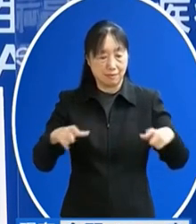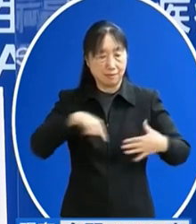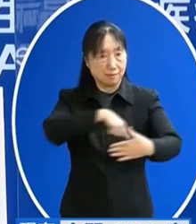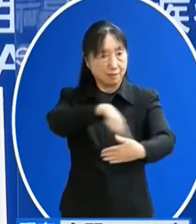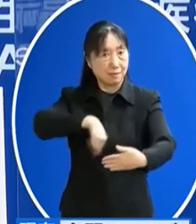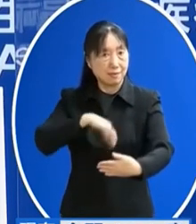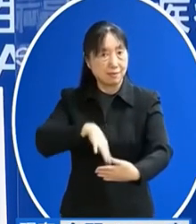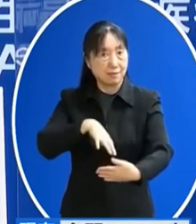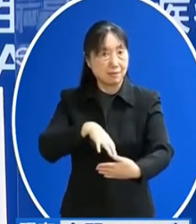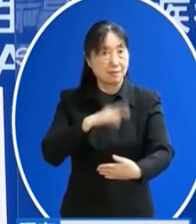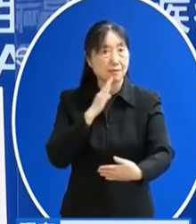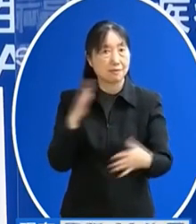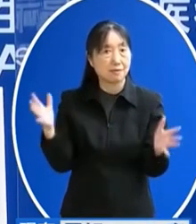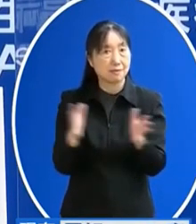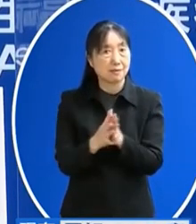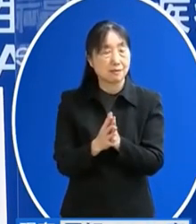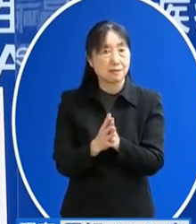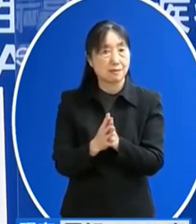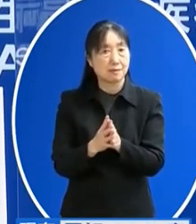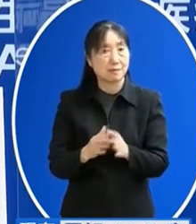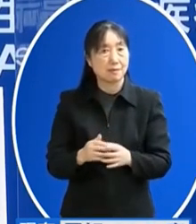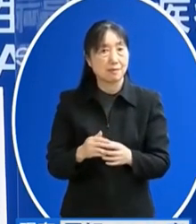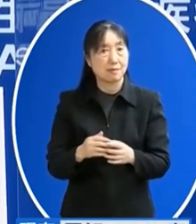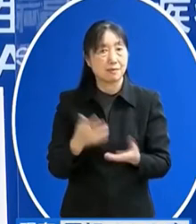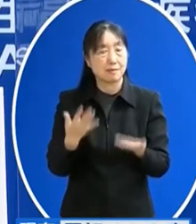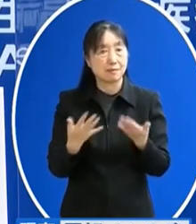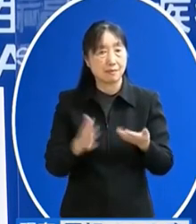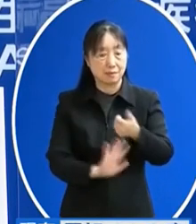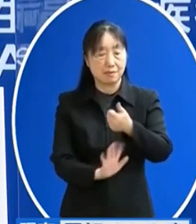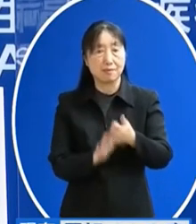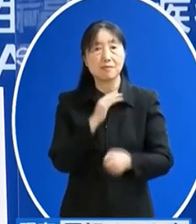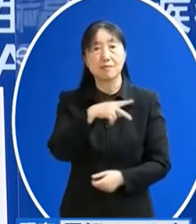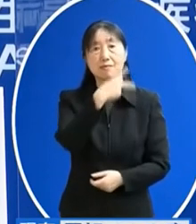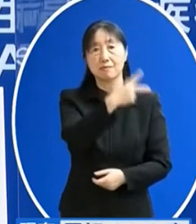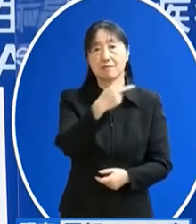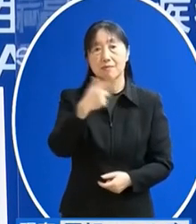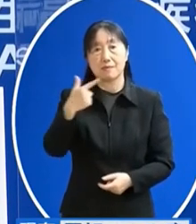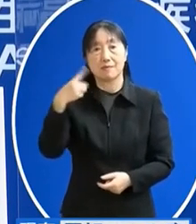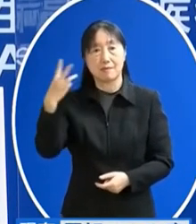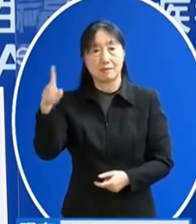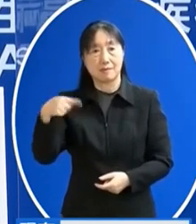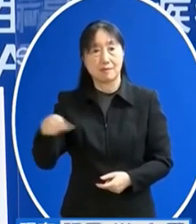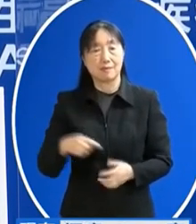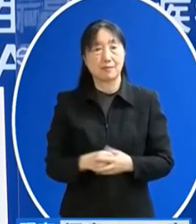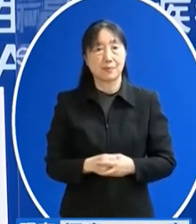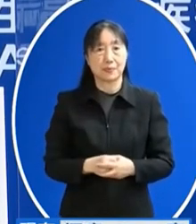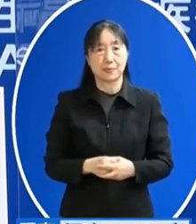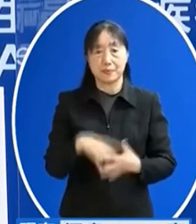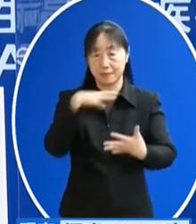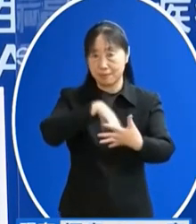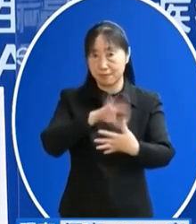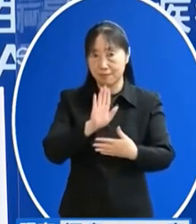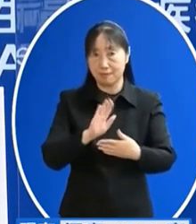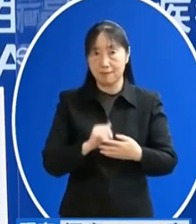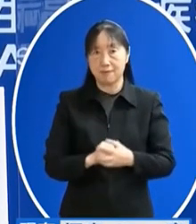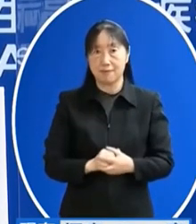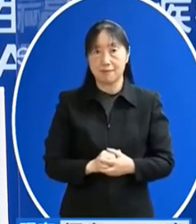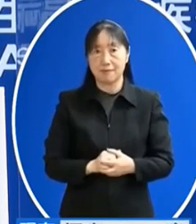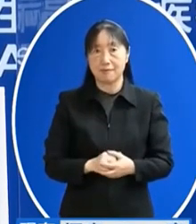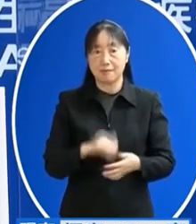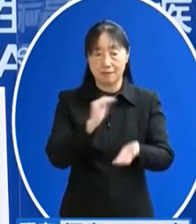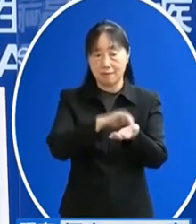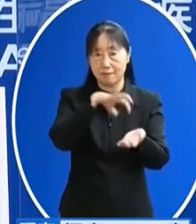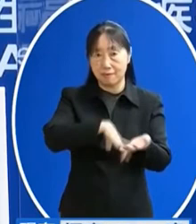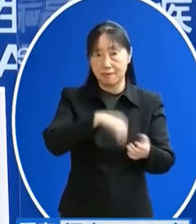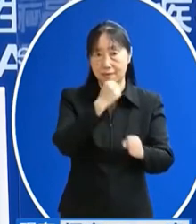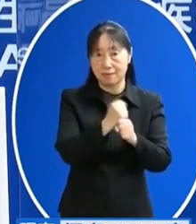是总共他的员工大概是2663人哈，那里面包含了哈就是医院本